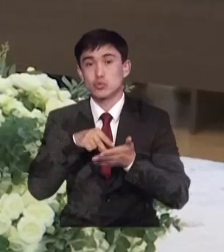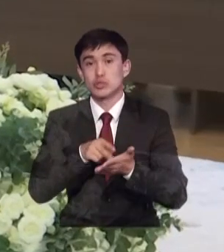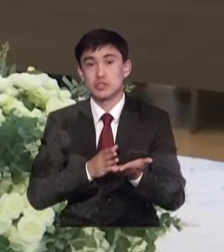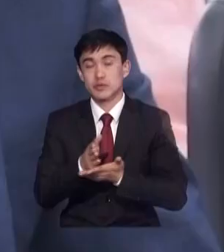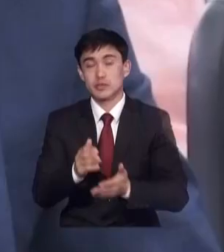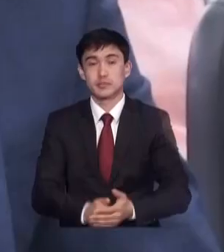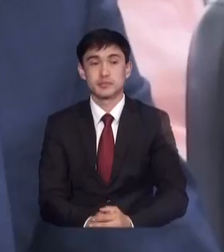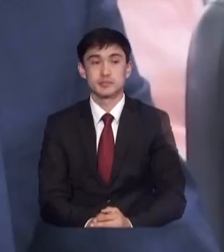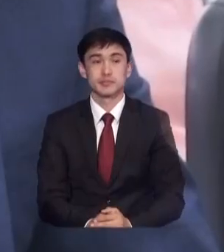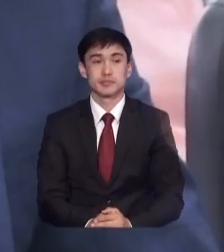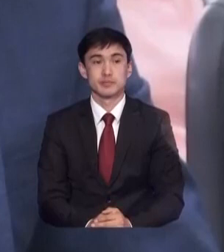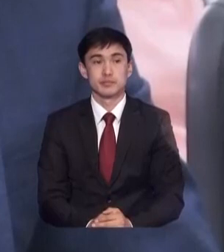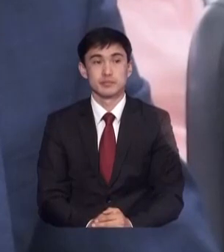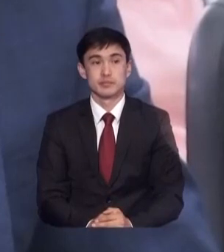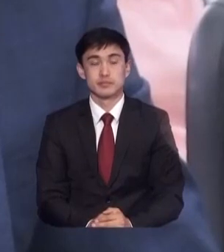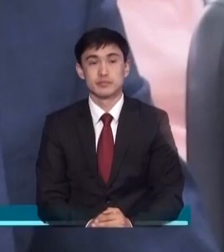сферы.